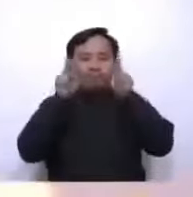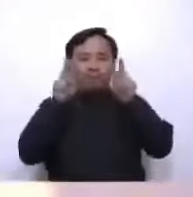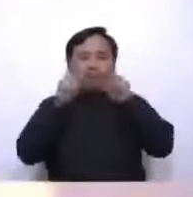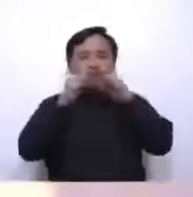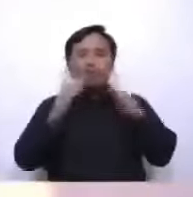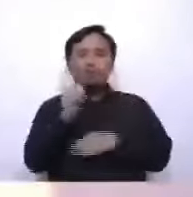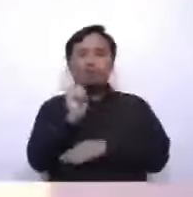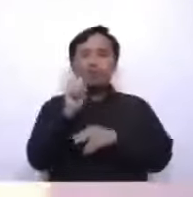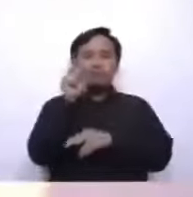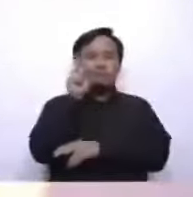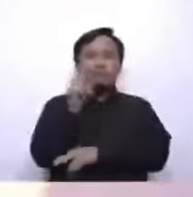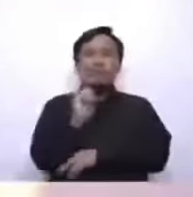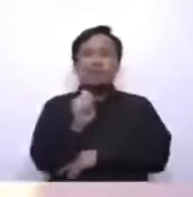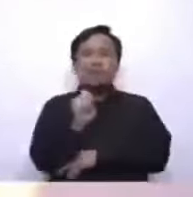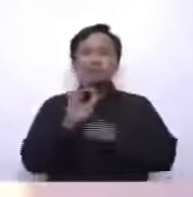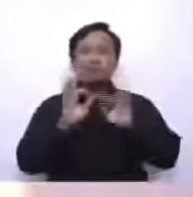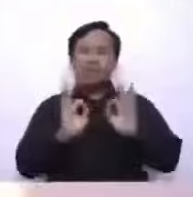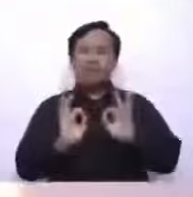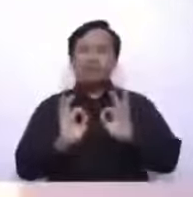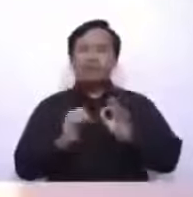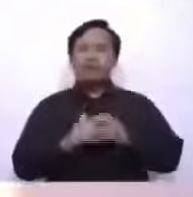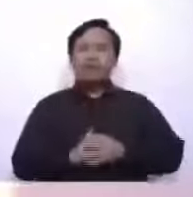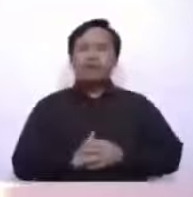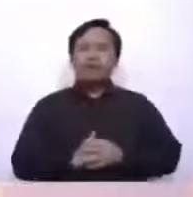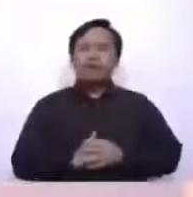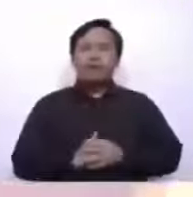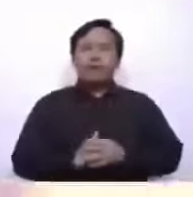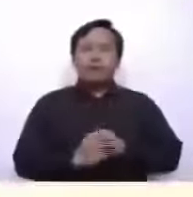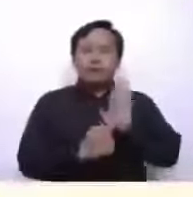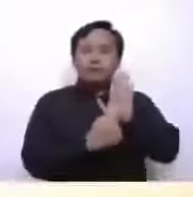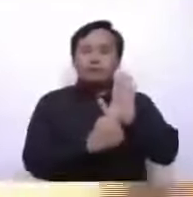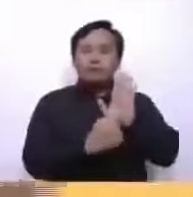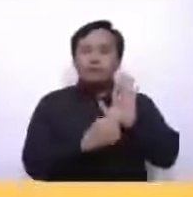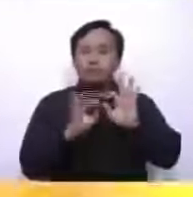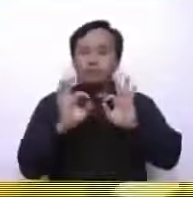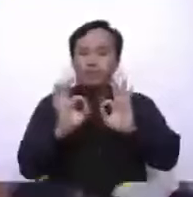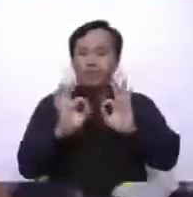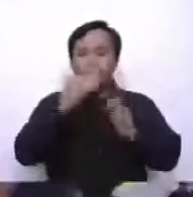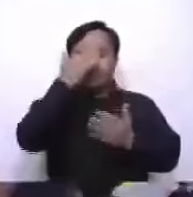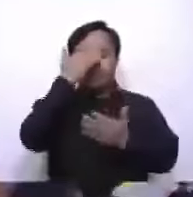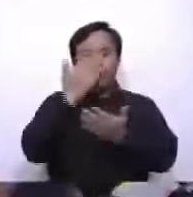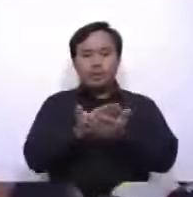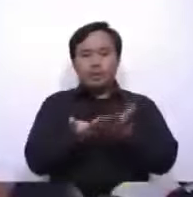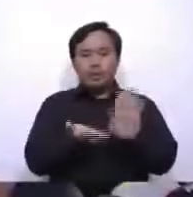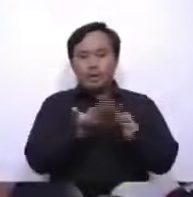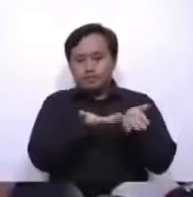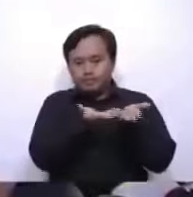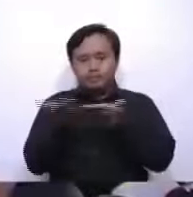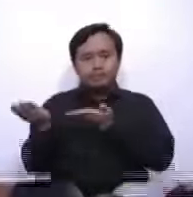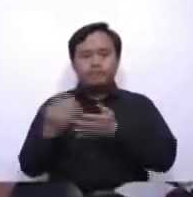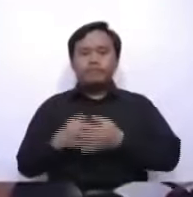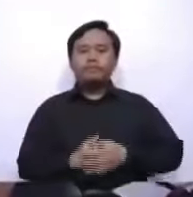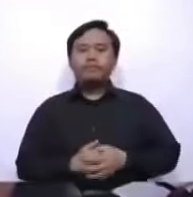rumah agar terlihat bersama. F. Boleh F, ditunjukkan ke kamera Pak? Di kamera Bapak, baik F. Baik. Terima kasih, silakan kembali ke tempat.